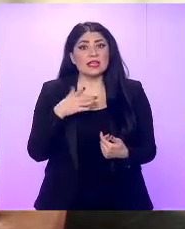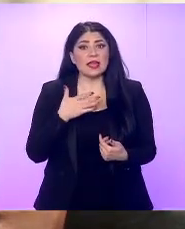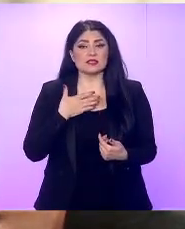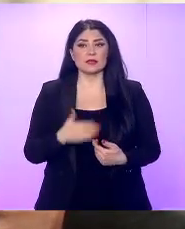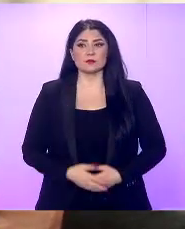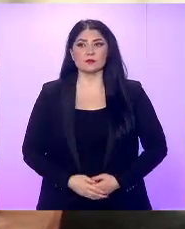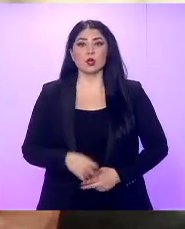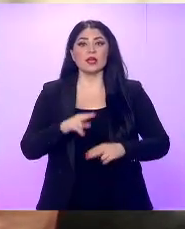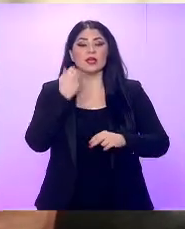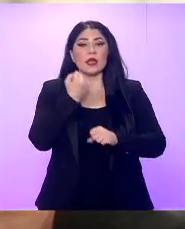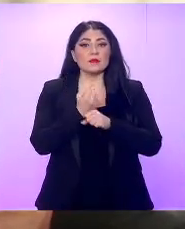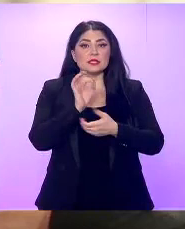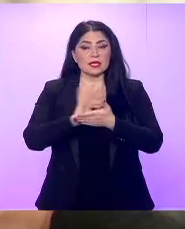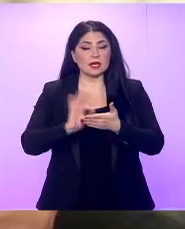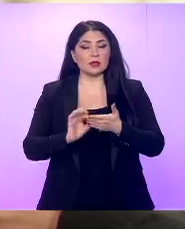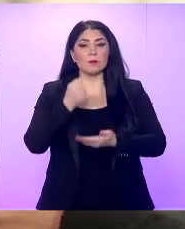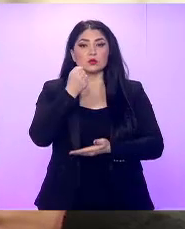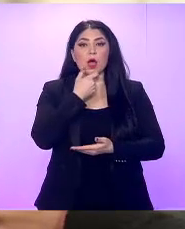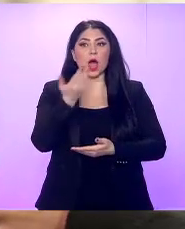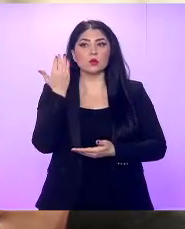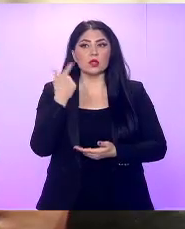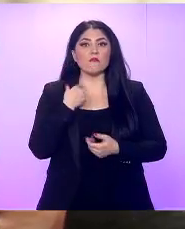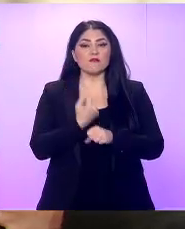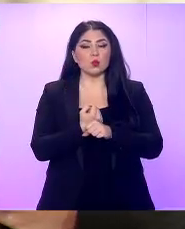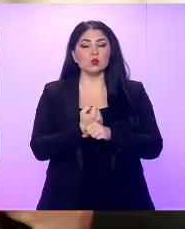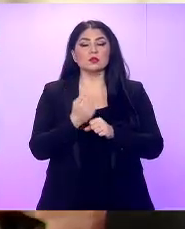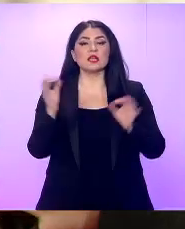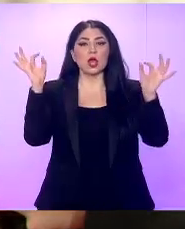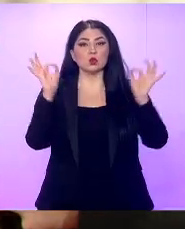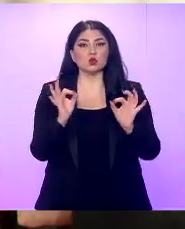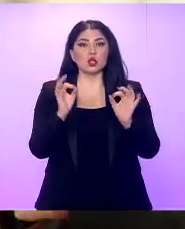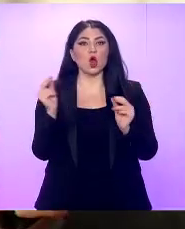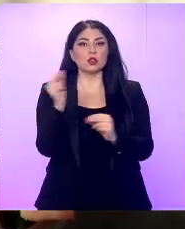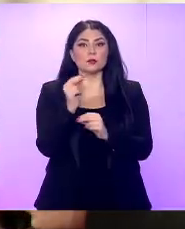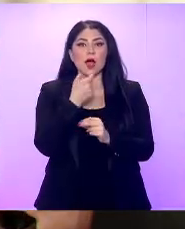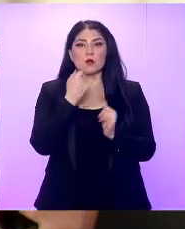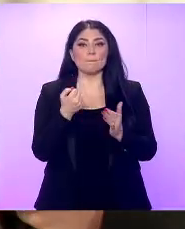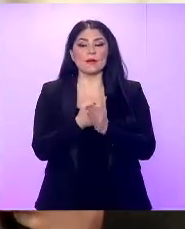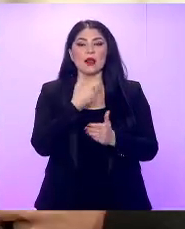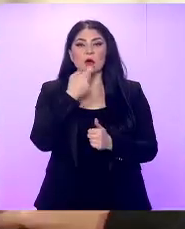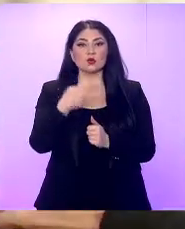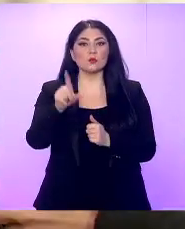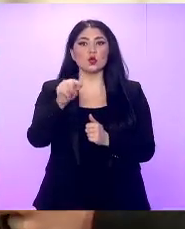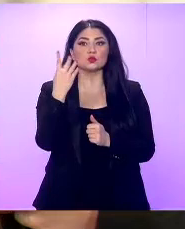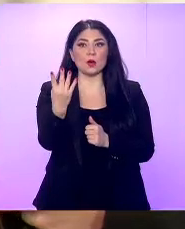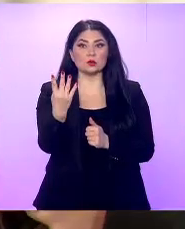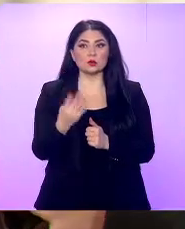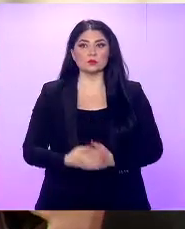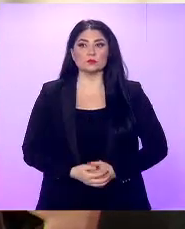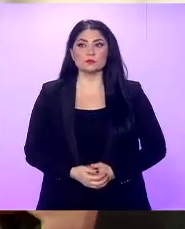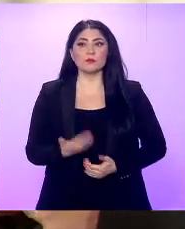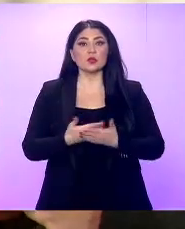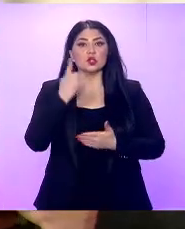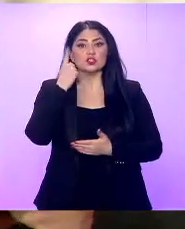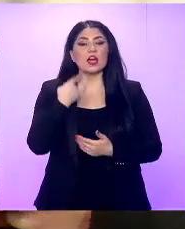anul trecut, deja aveam simulări pentru a reduce contribuțiile începând cu acest an, până în 2024, pentru că